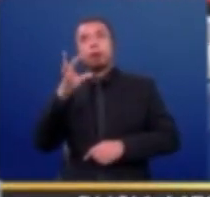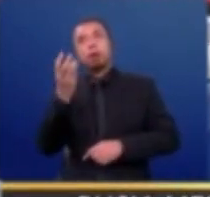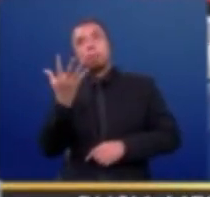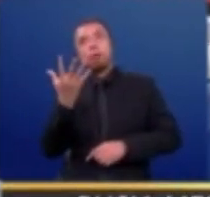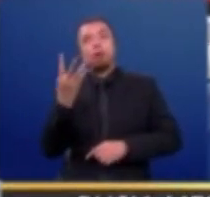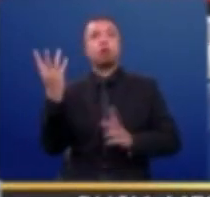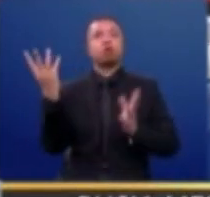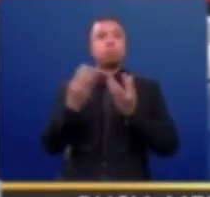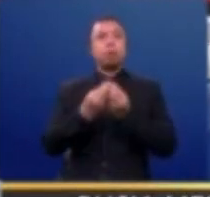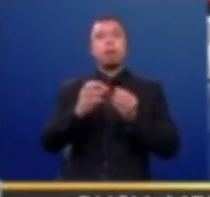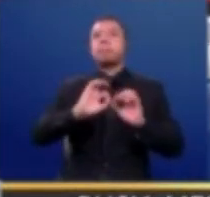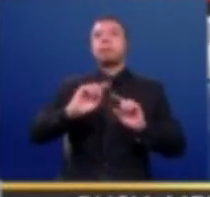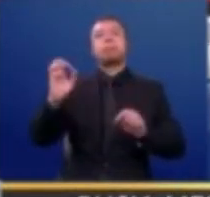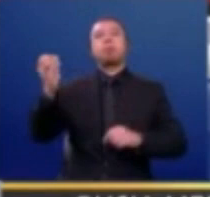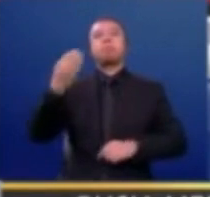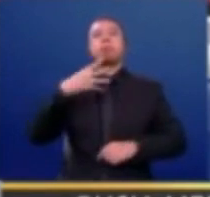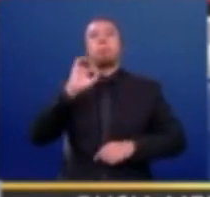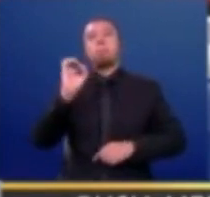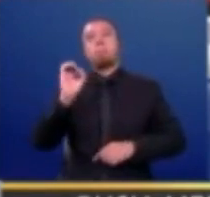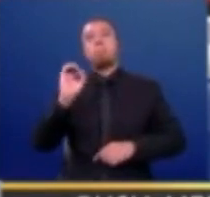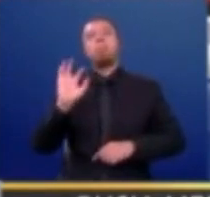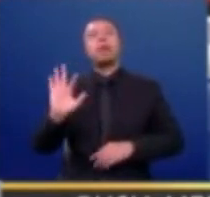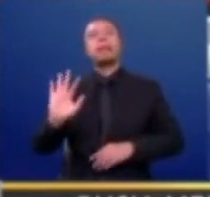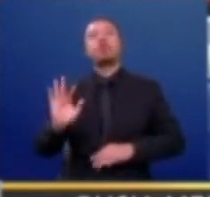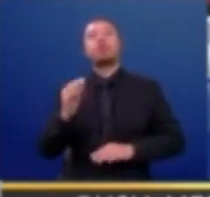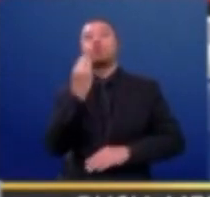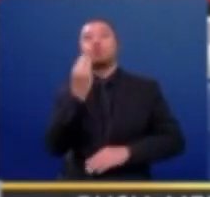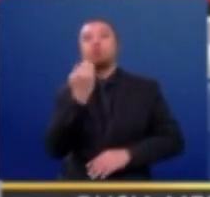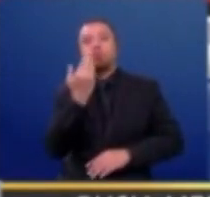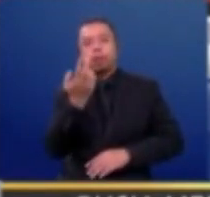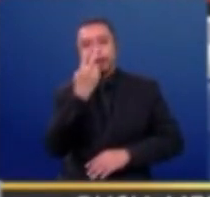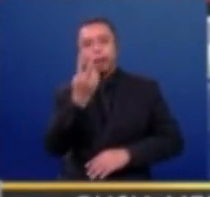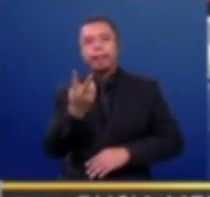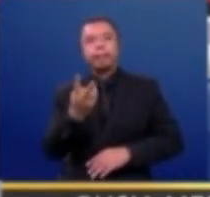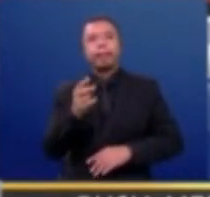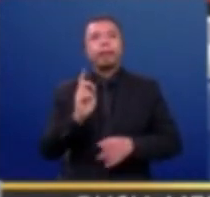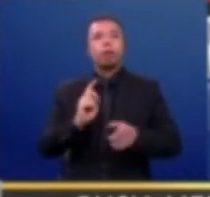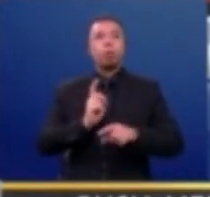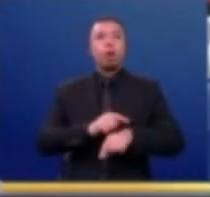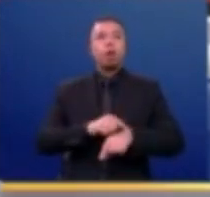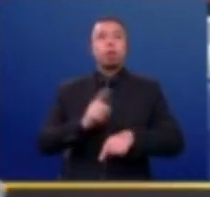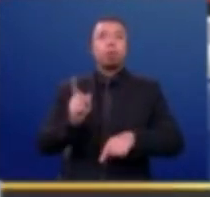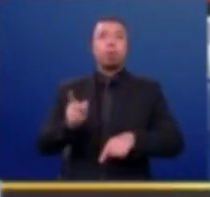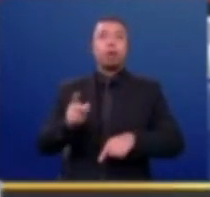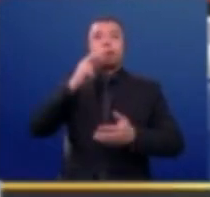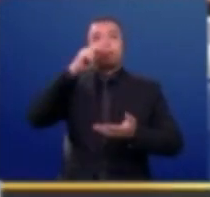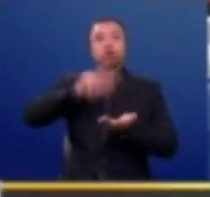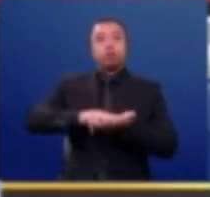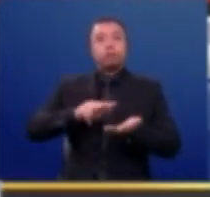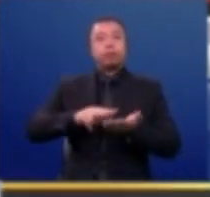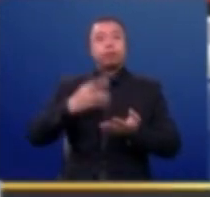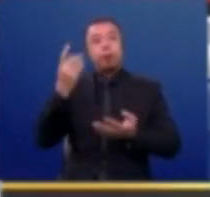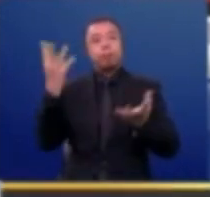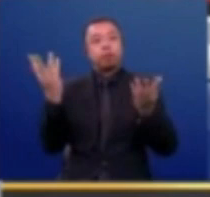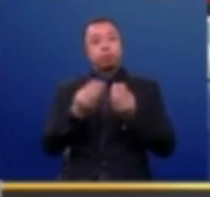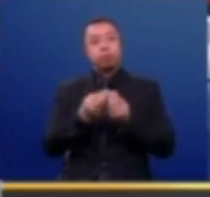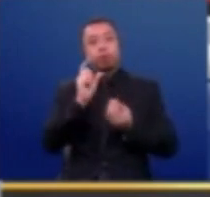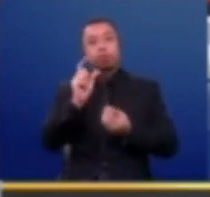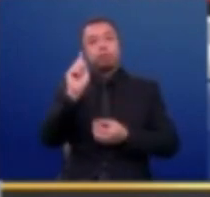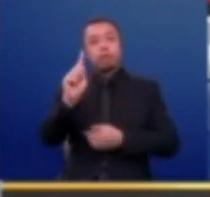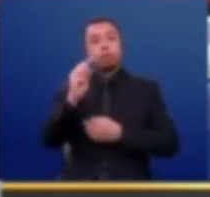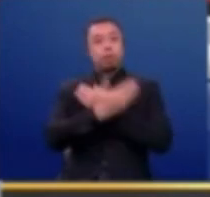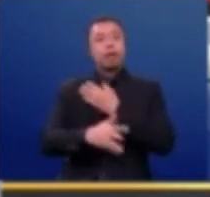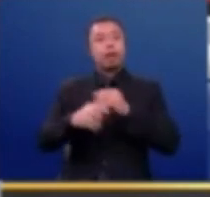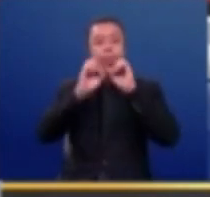breakdown-nya, belum ada, dan dia mengatakan bahwa nanti kita lihat saja nanti, begitu ada keputusan berapa jumlahnya untuk suatu negara akan